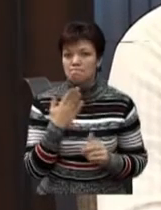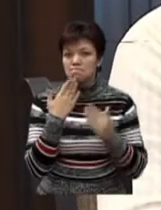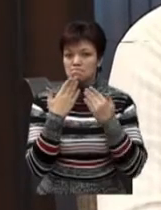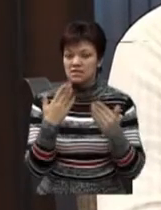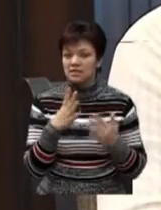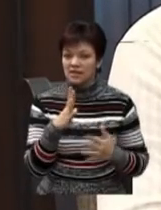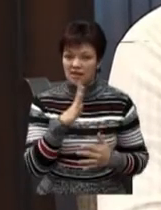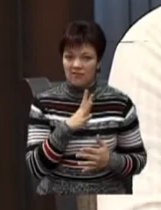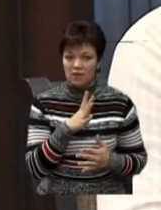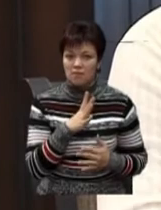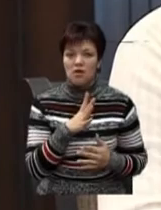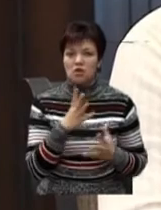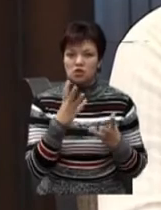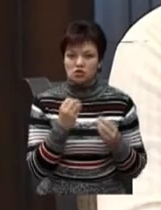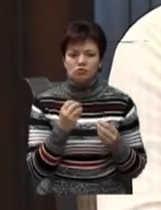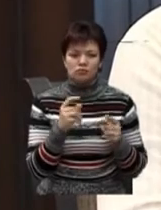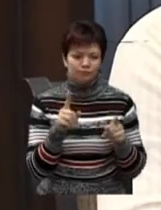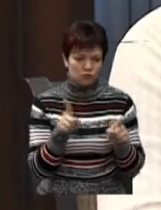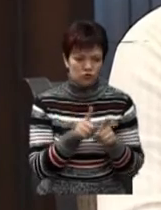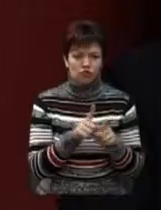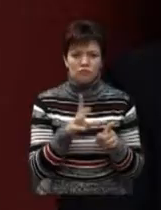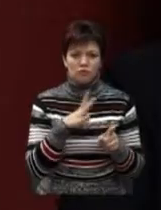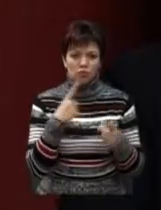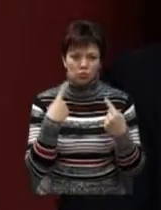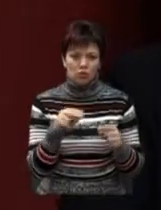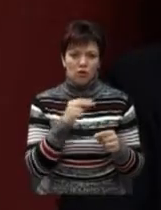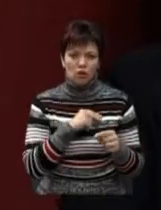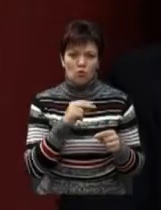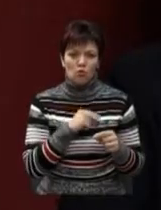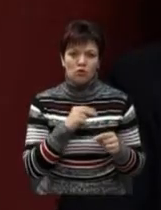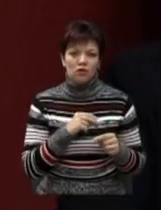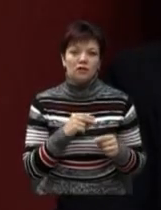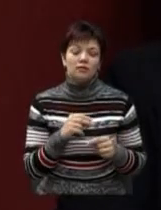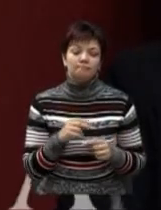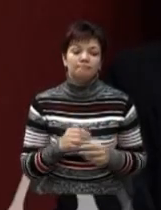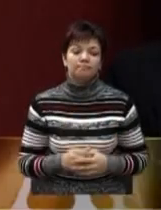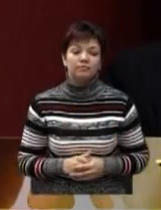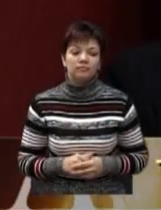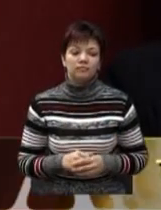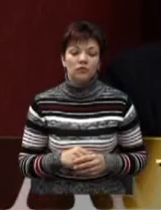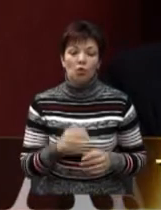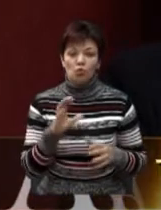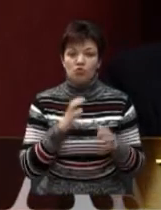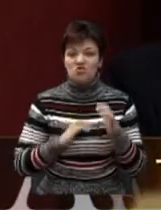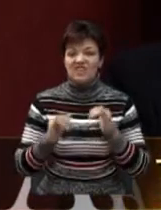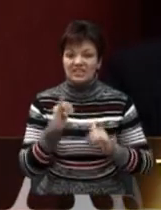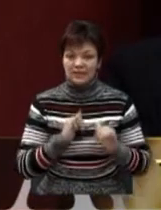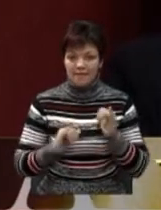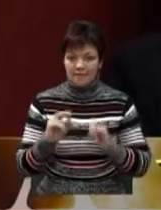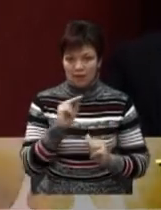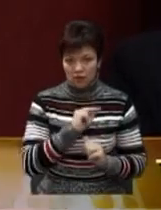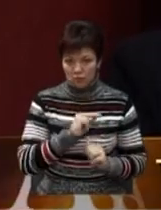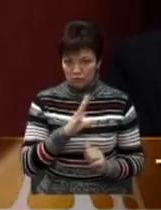Последнее время работала, правда, еще, это уже после того, как ушла на пенсию. Работала в университете.